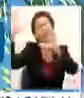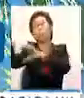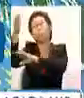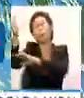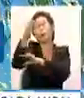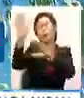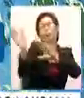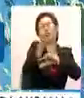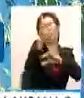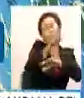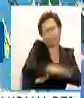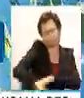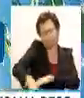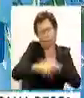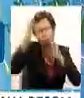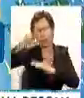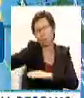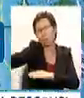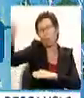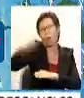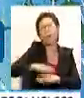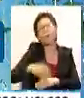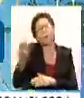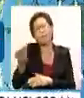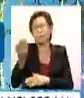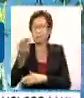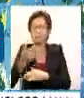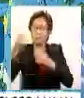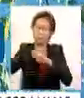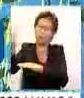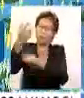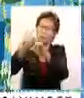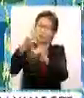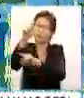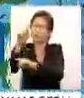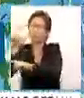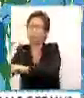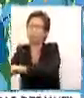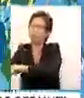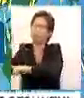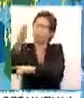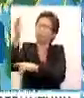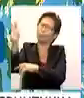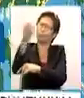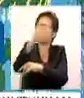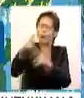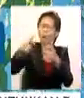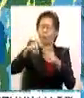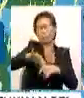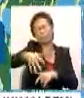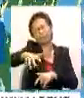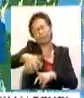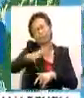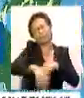tiupan angin di rantau negara kita, di mana secara amnya masih lagi bertiup dari arah timur laut, namun dengan kelajuan sederhana